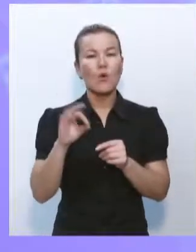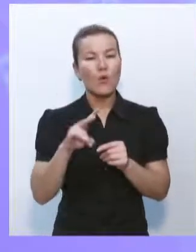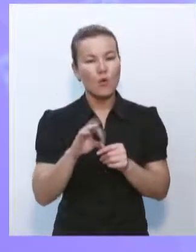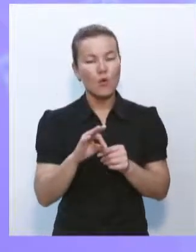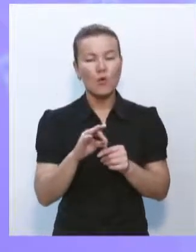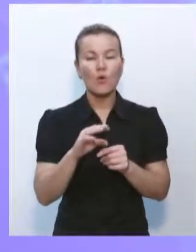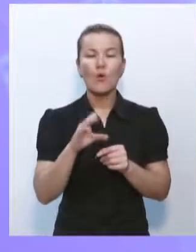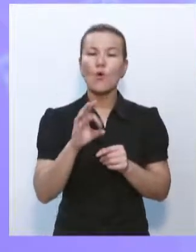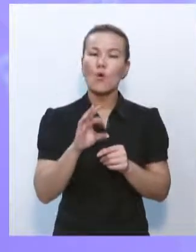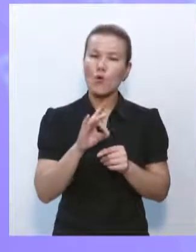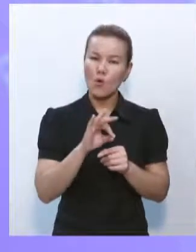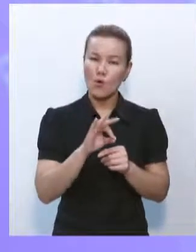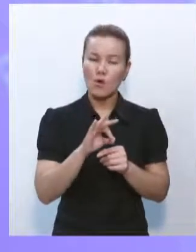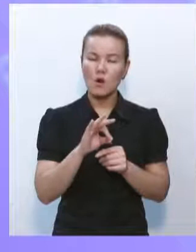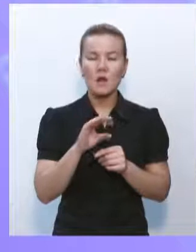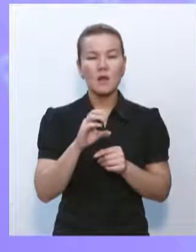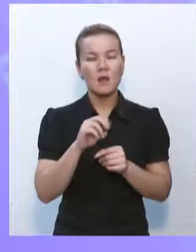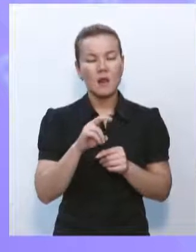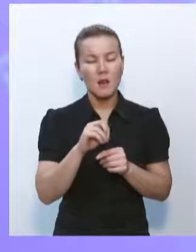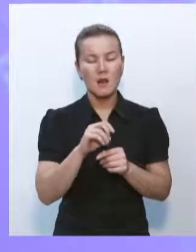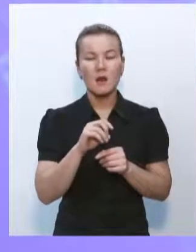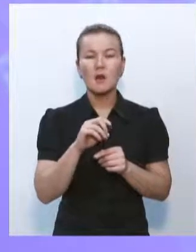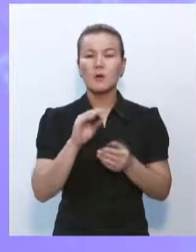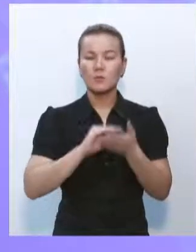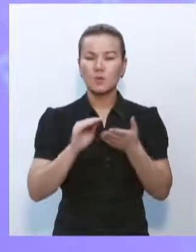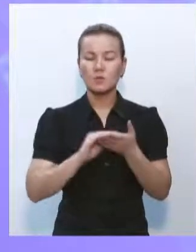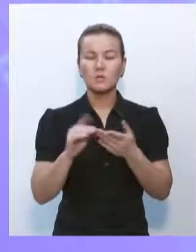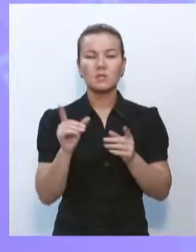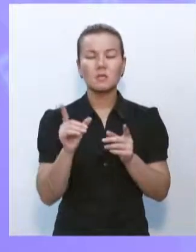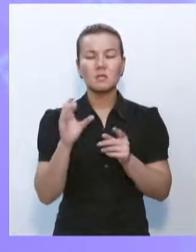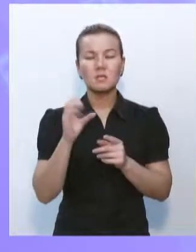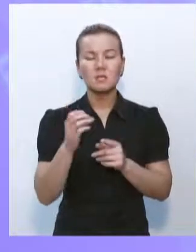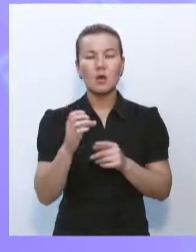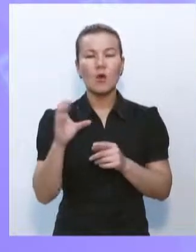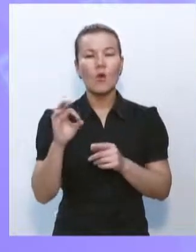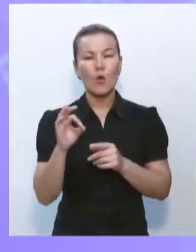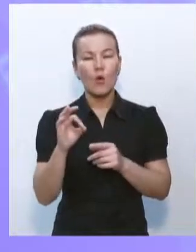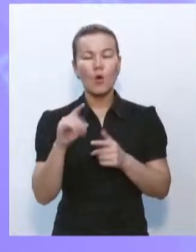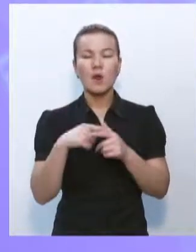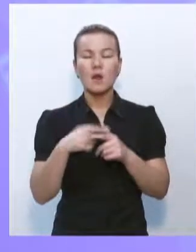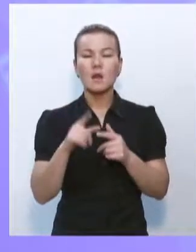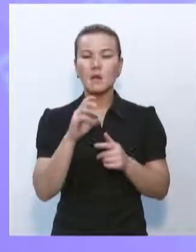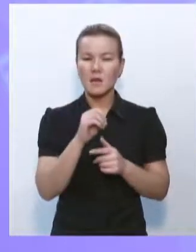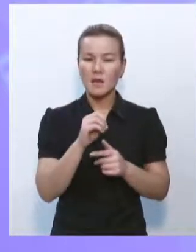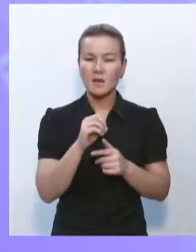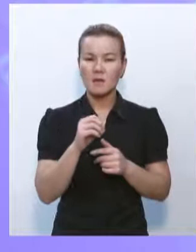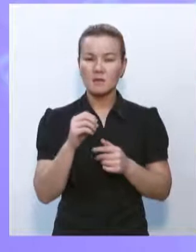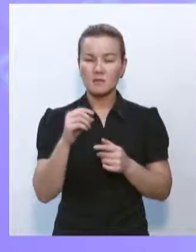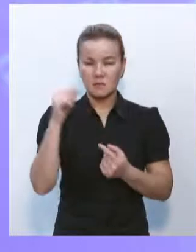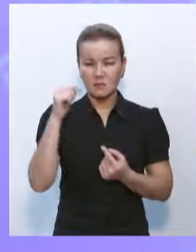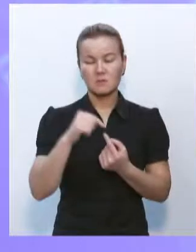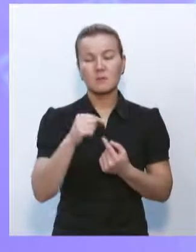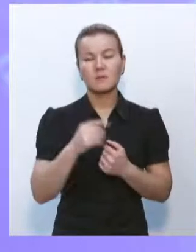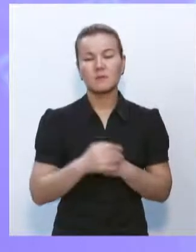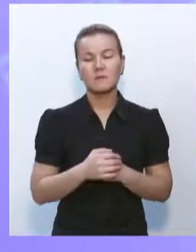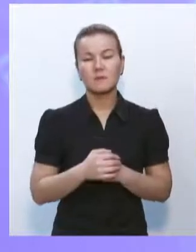«оло», «оро», «ере» пишутся с «о» или «е» соответственно.